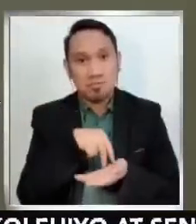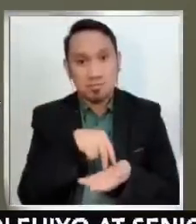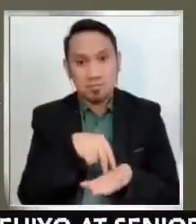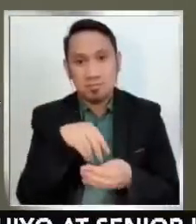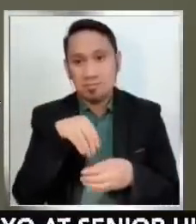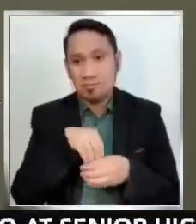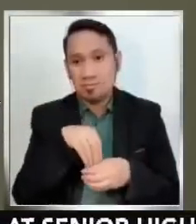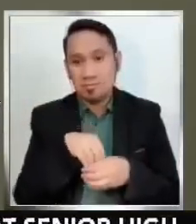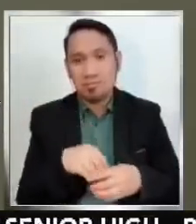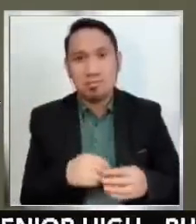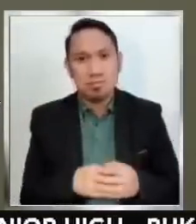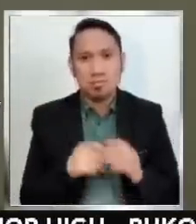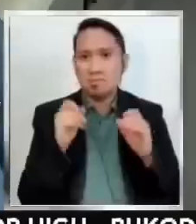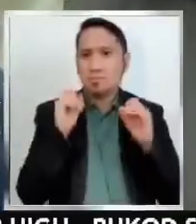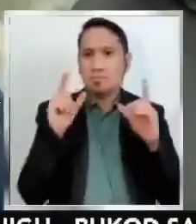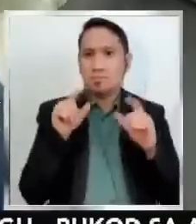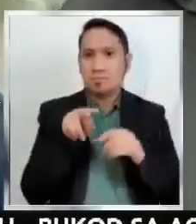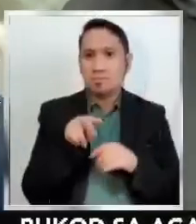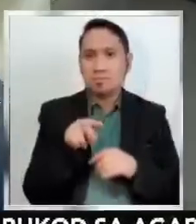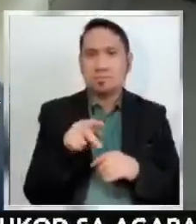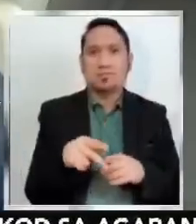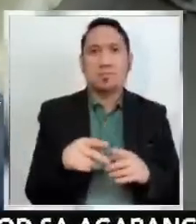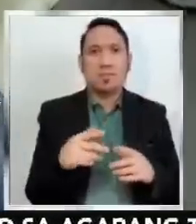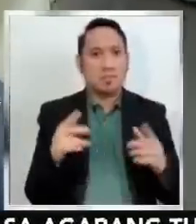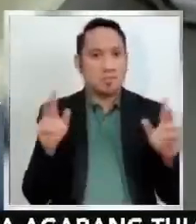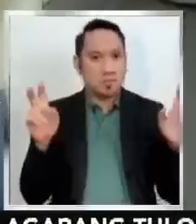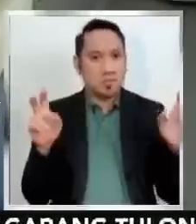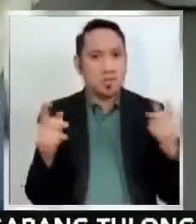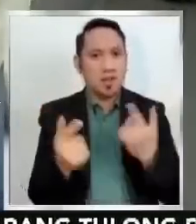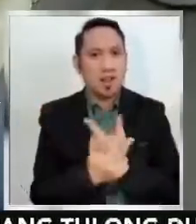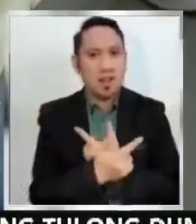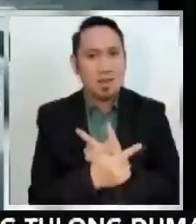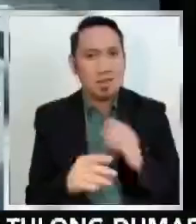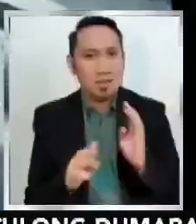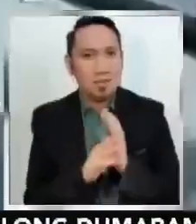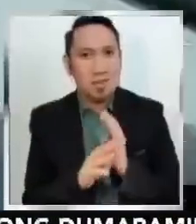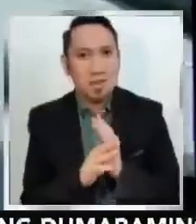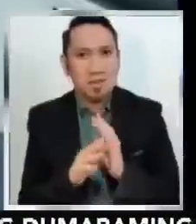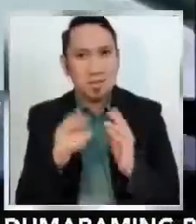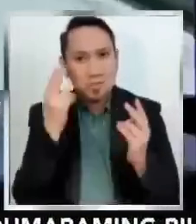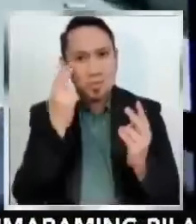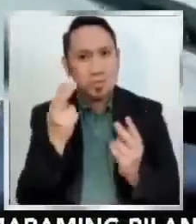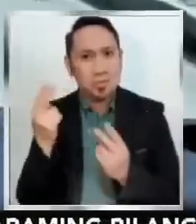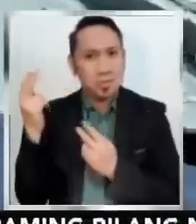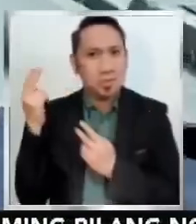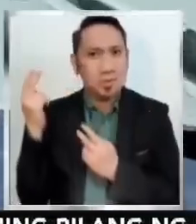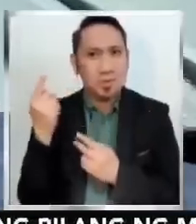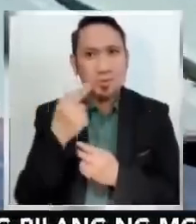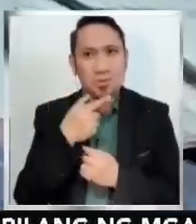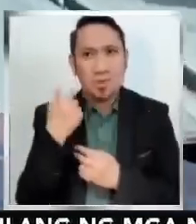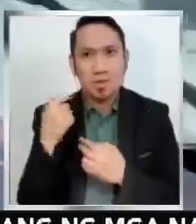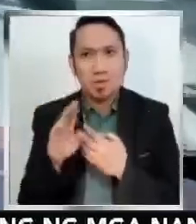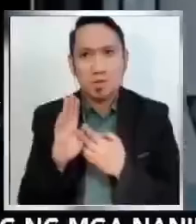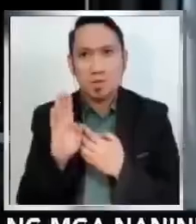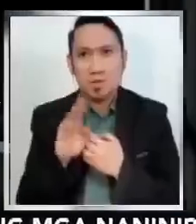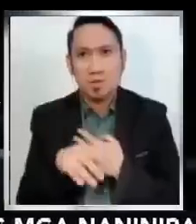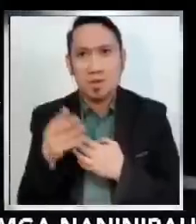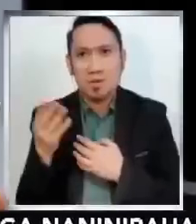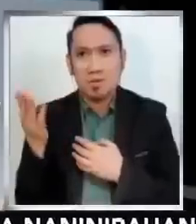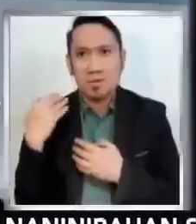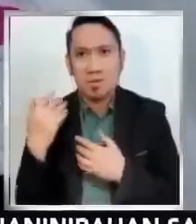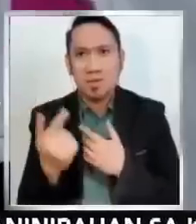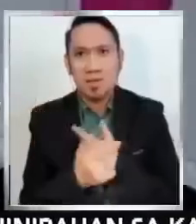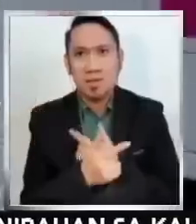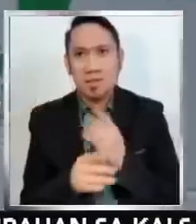gulat ni Aling Lota nang muling makita ang mga love bus. Parang time machine daw siya dahil ibinalik sa pagsakay niya sa mga dating love bus noong